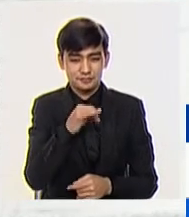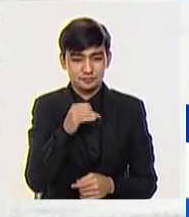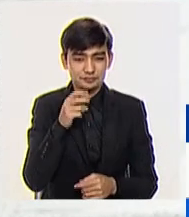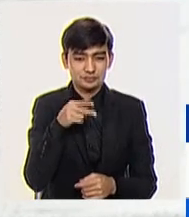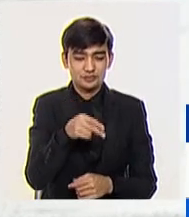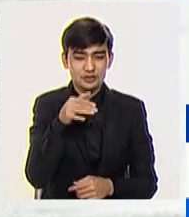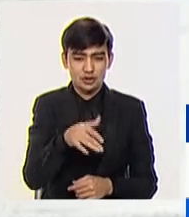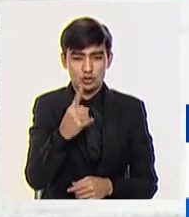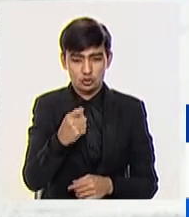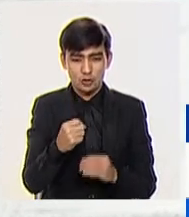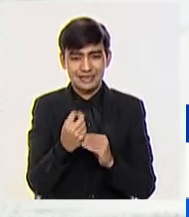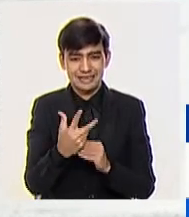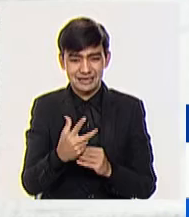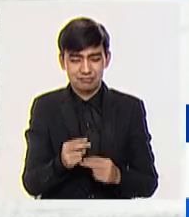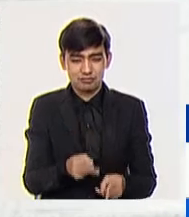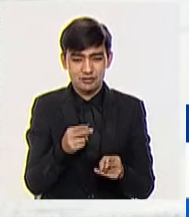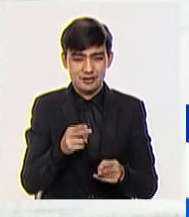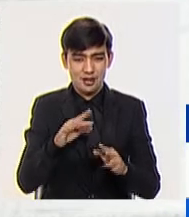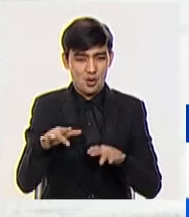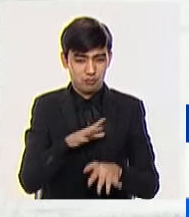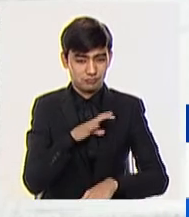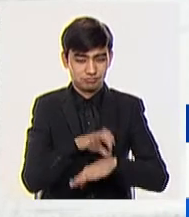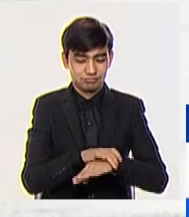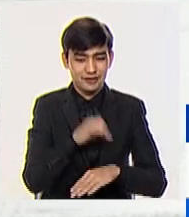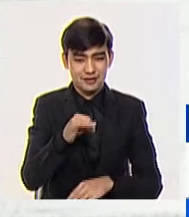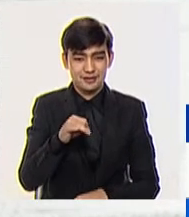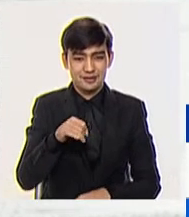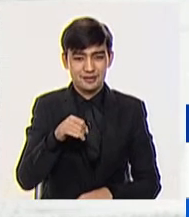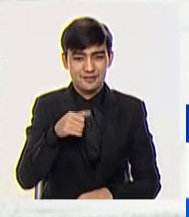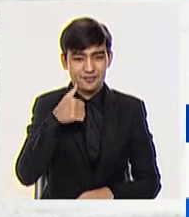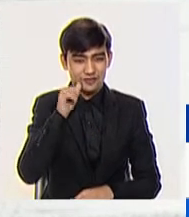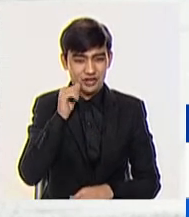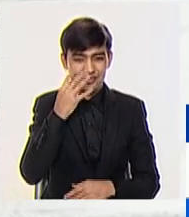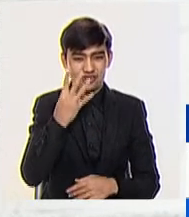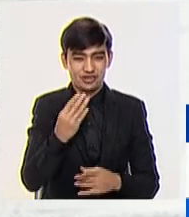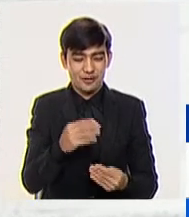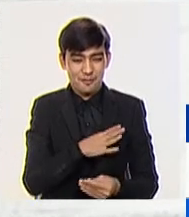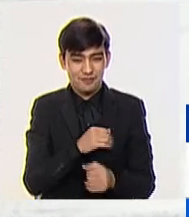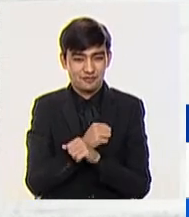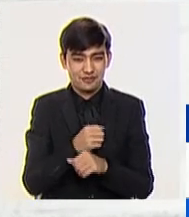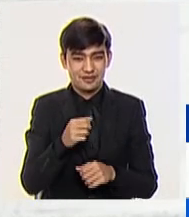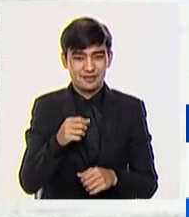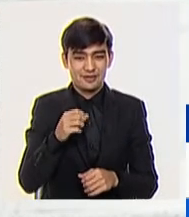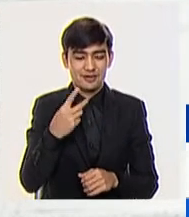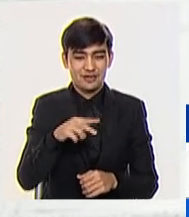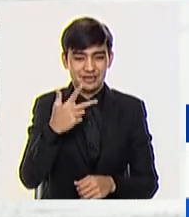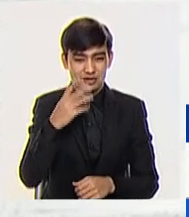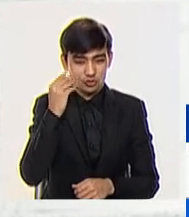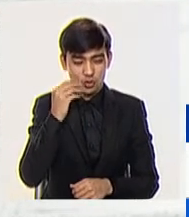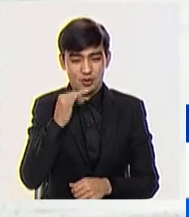2113 қылмыс тіркелген. Ал биыл мысалы кешегі мынау өткен 4 күн, желтоқсанның 20-сы мен 23-ші